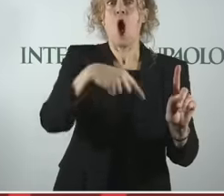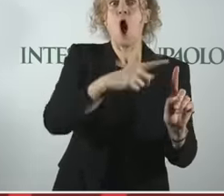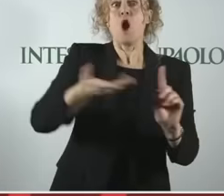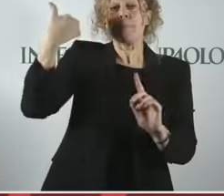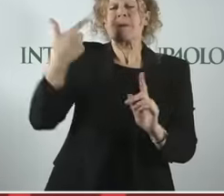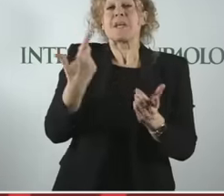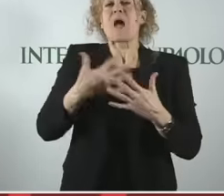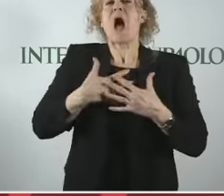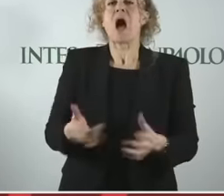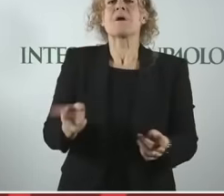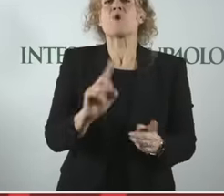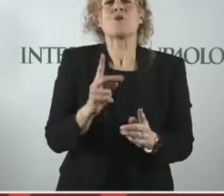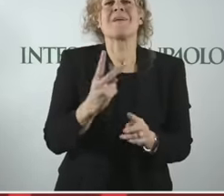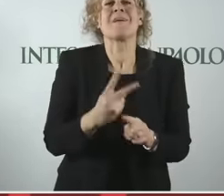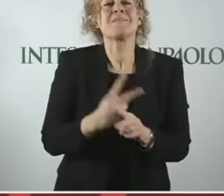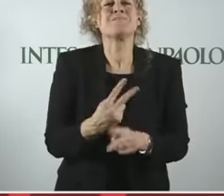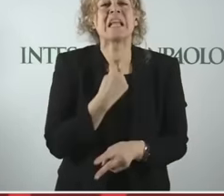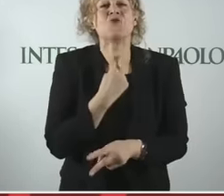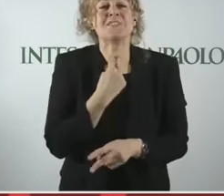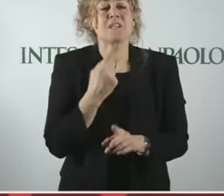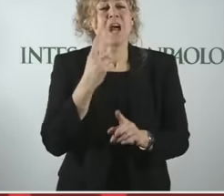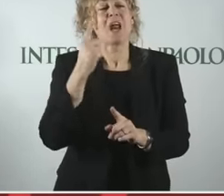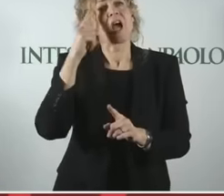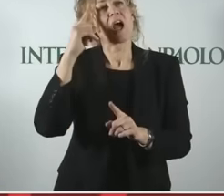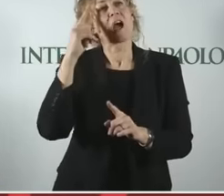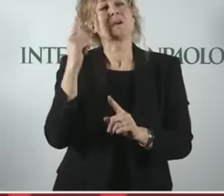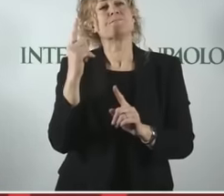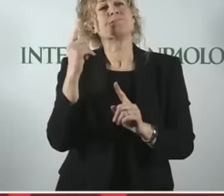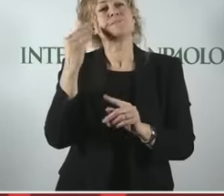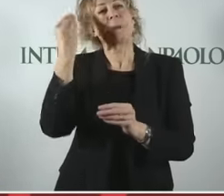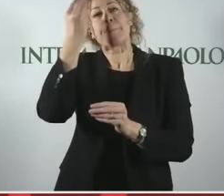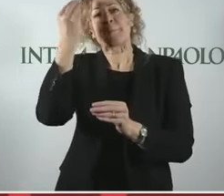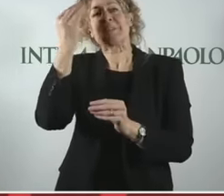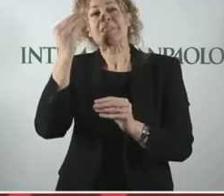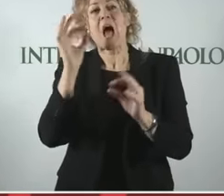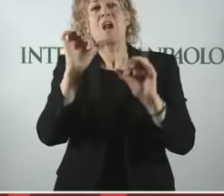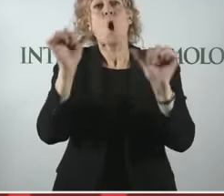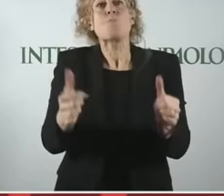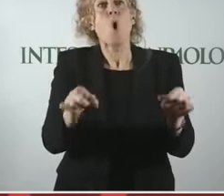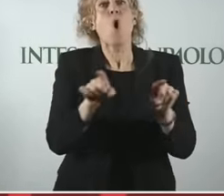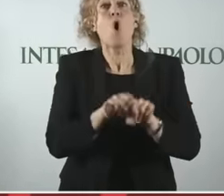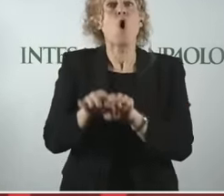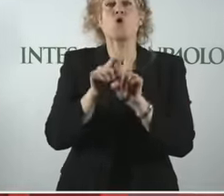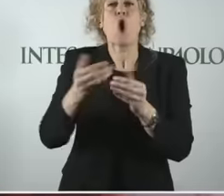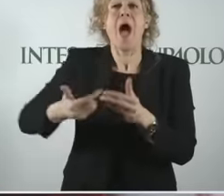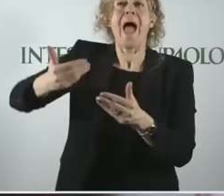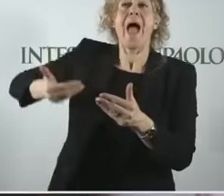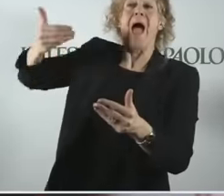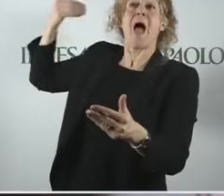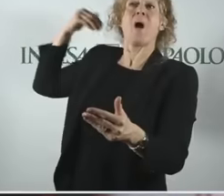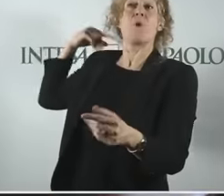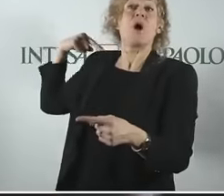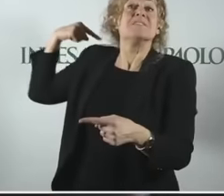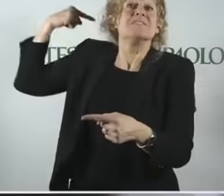non era necessar non è stato necessariamente concepito allo stesso modo in tutte le epoche no rimaniamo sul tema